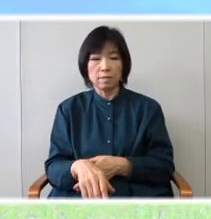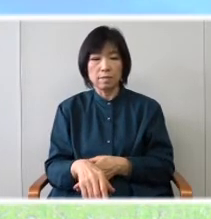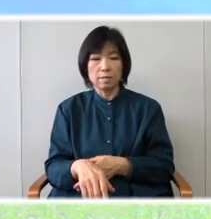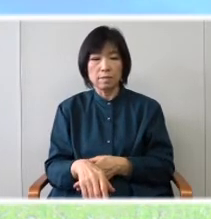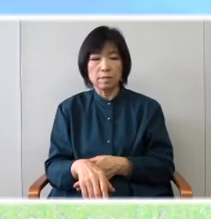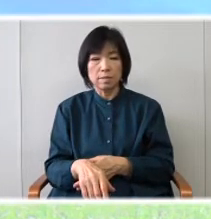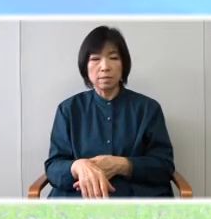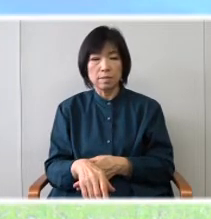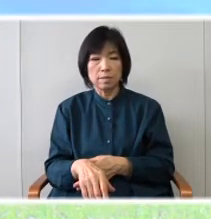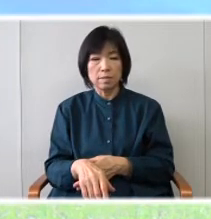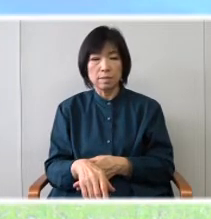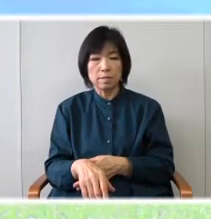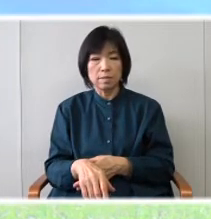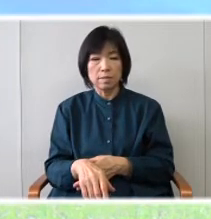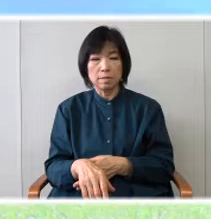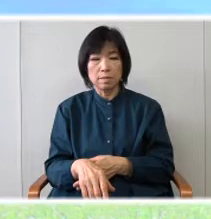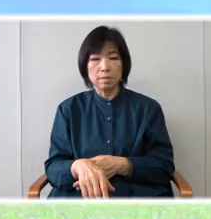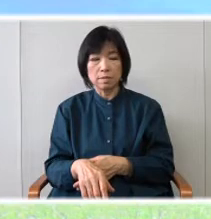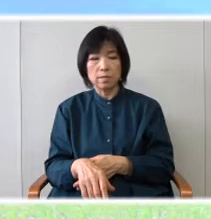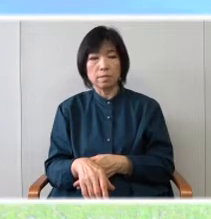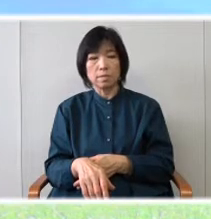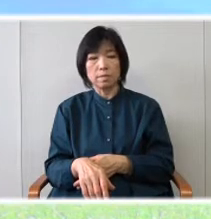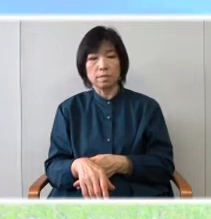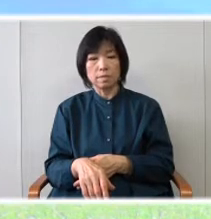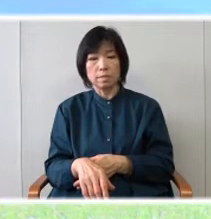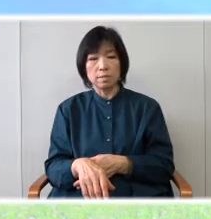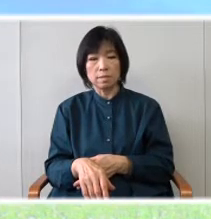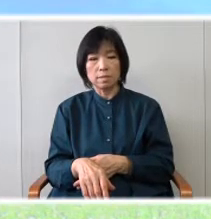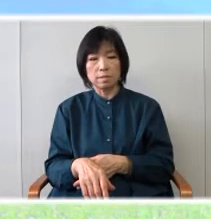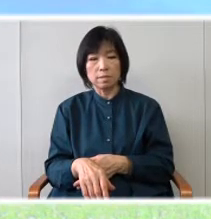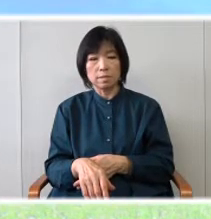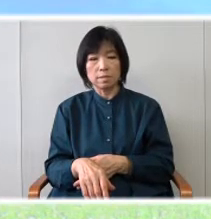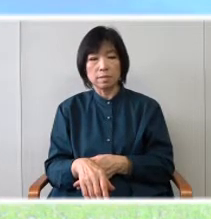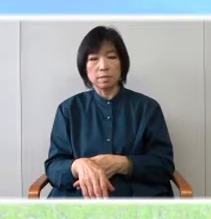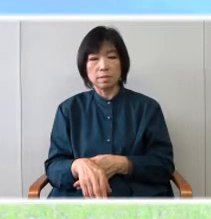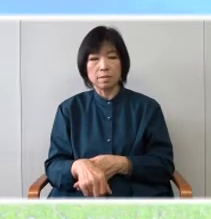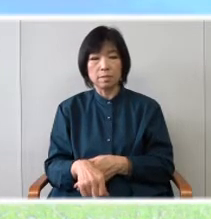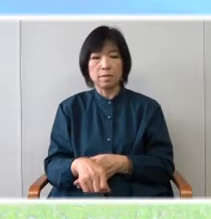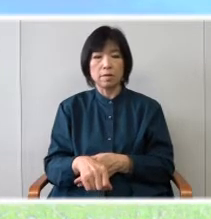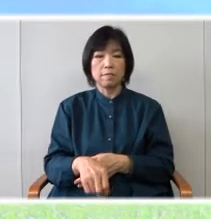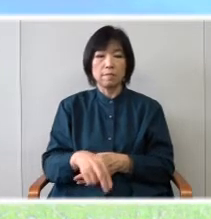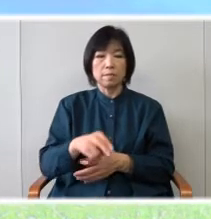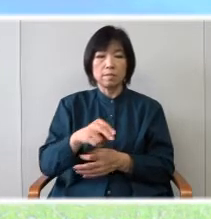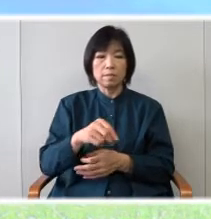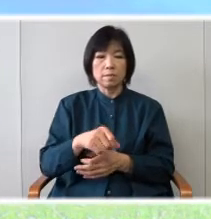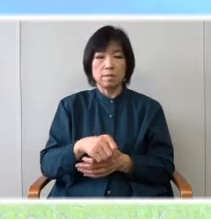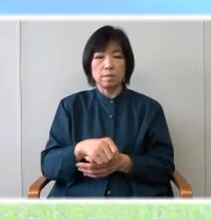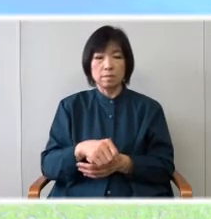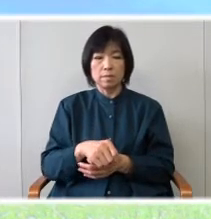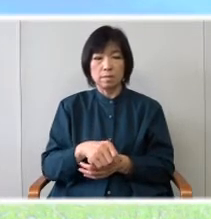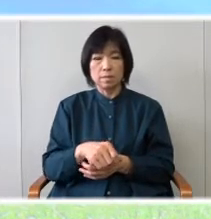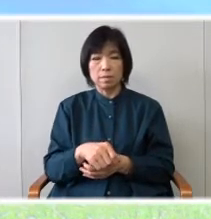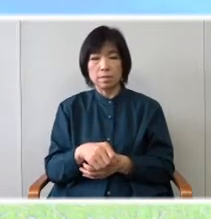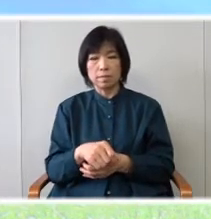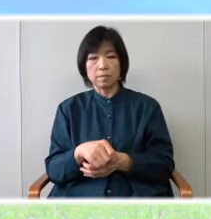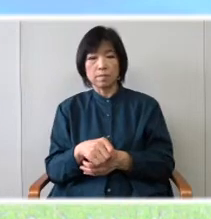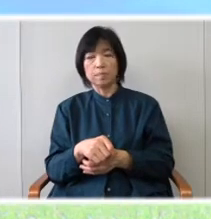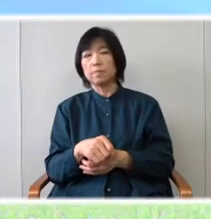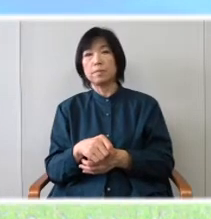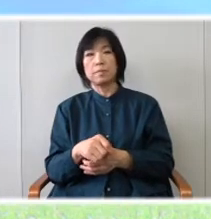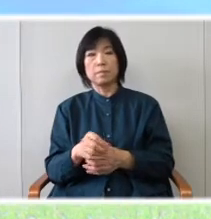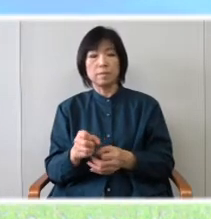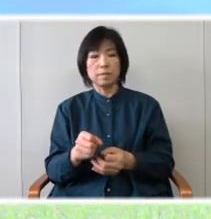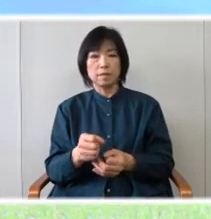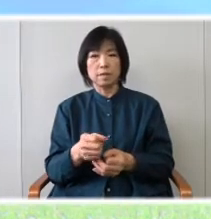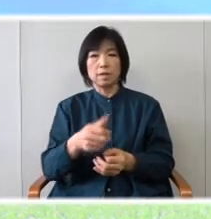排山か排水だったよね。で、あの新徳の森を作ったのも弥